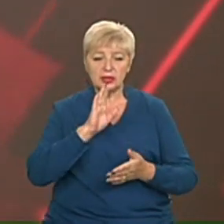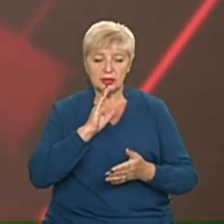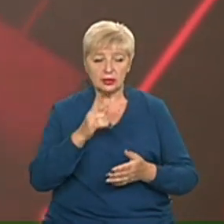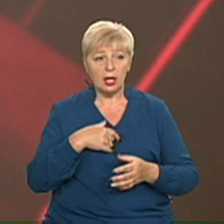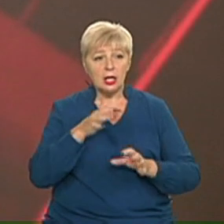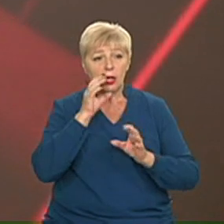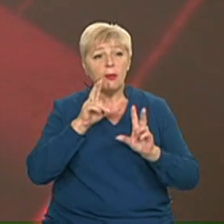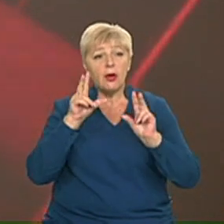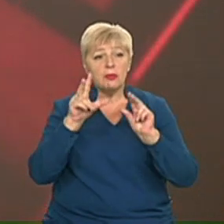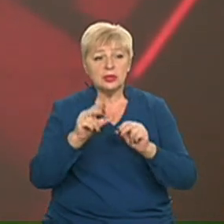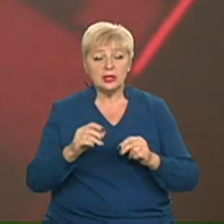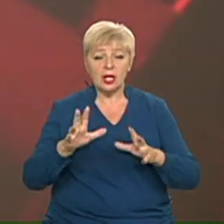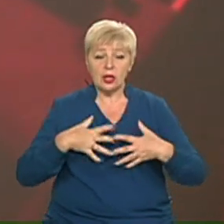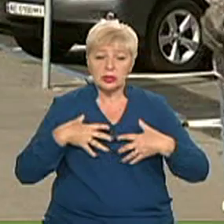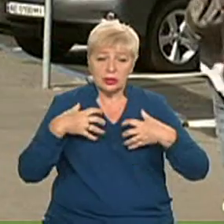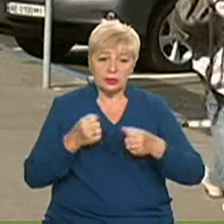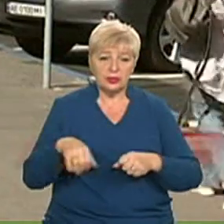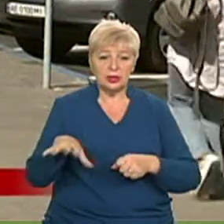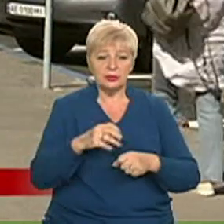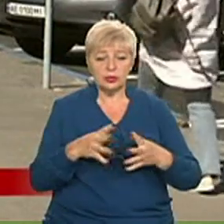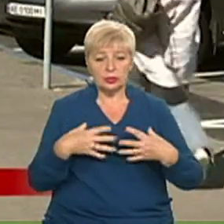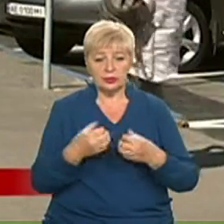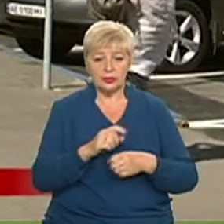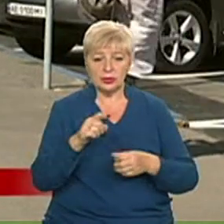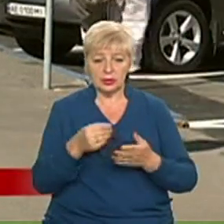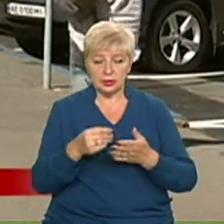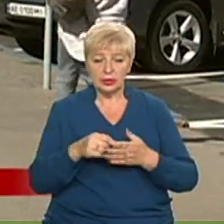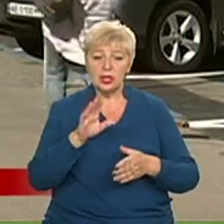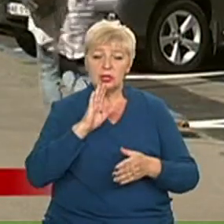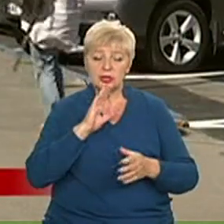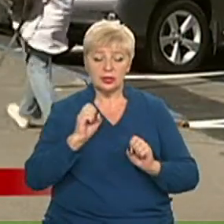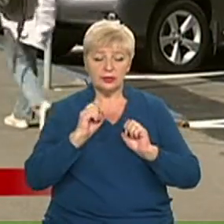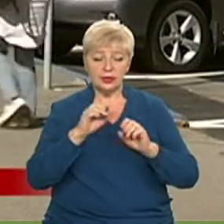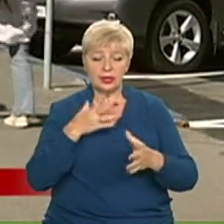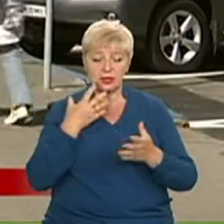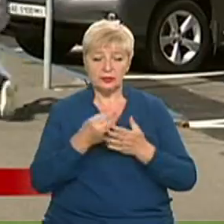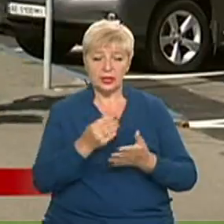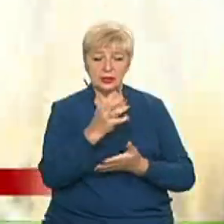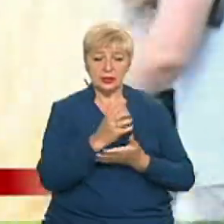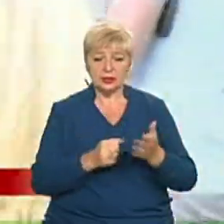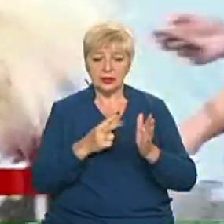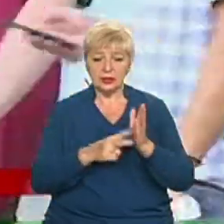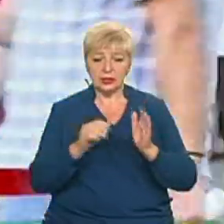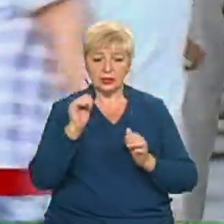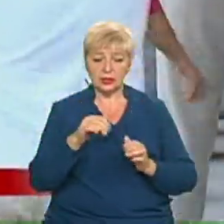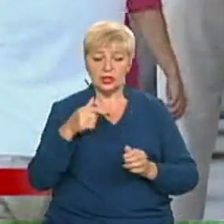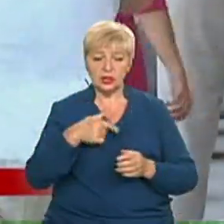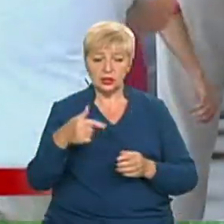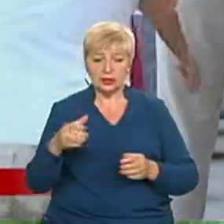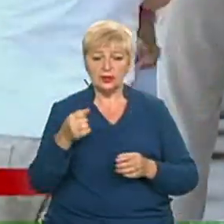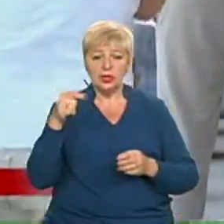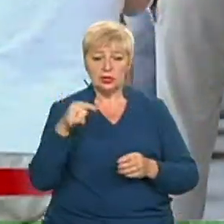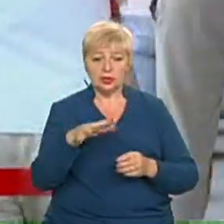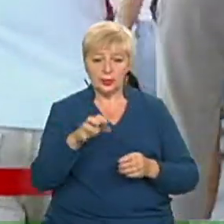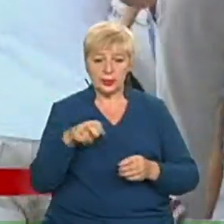пообіцяли оздоровити всю родину за гроші. Жінка віддала їм власні заощадження – 70 тисяч гривень та 1500 доларів.